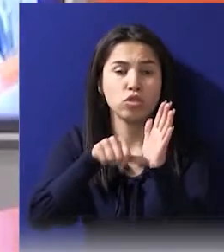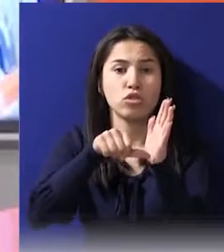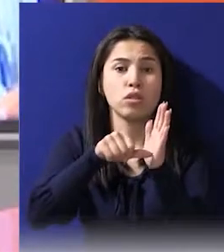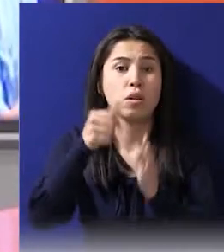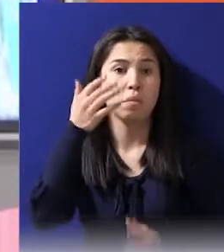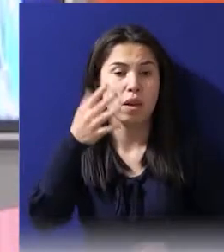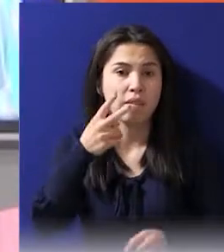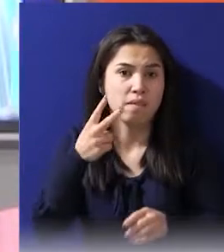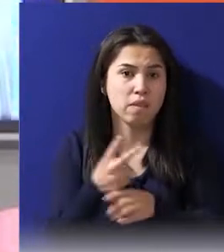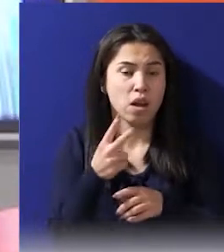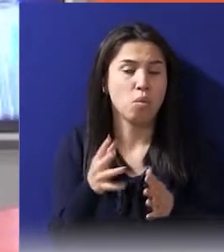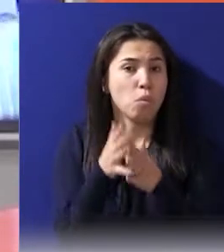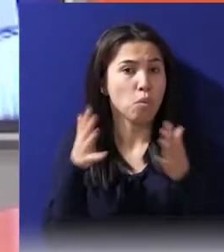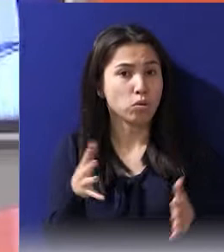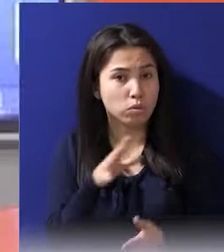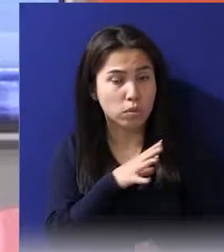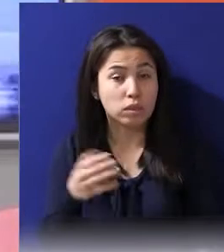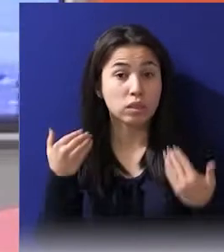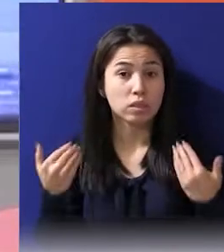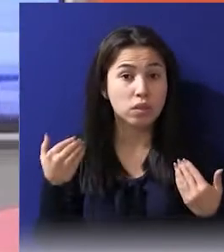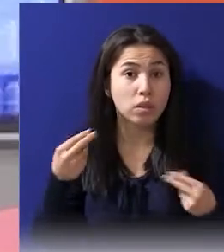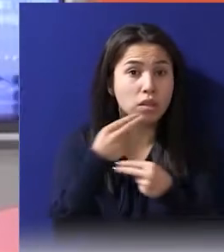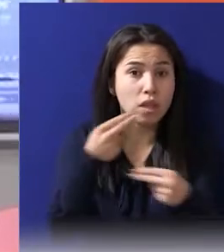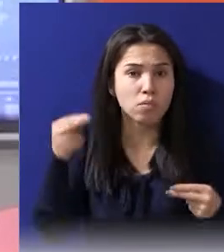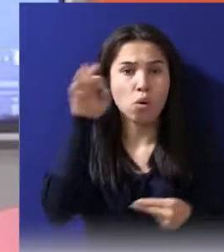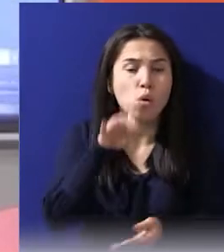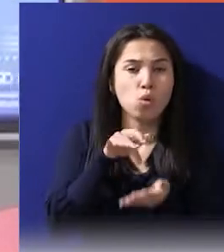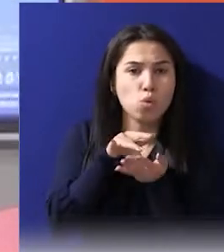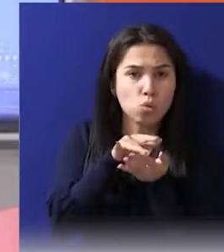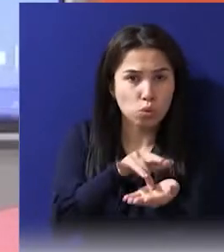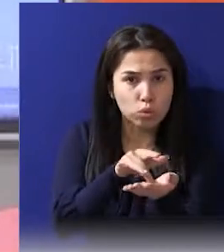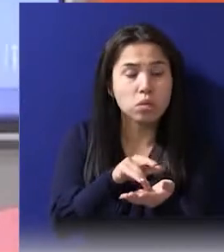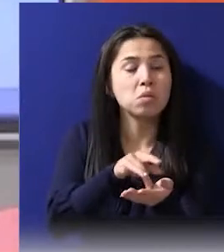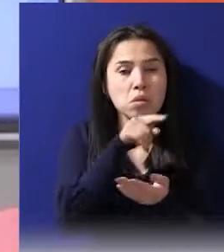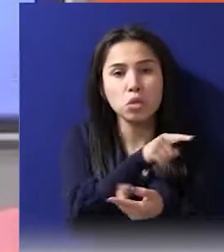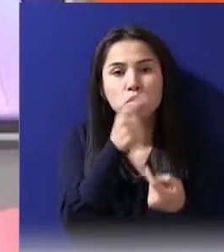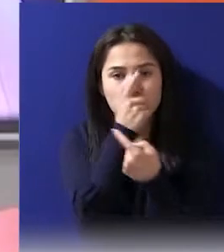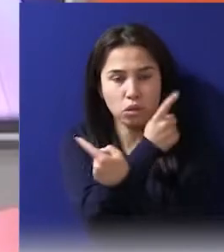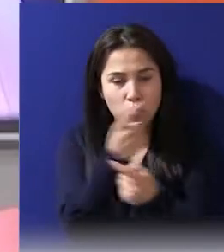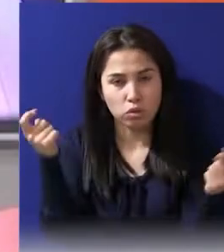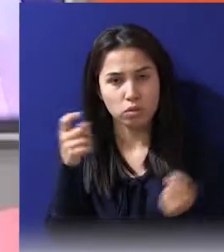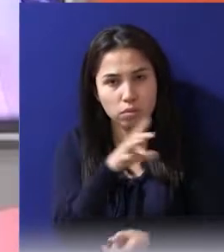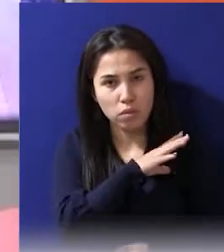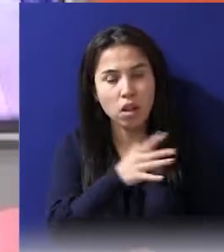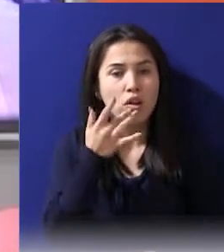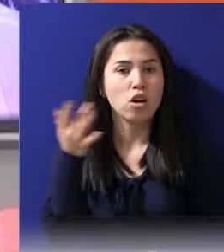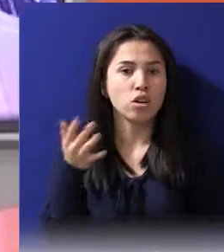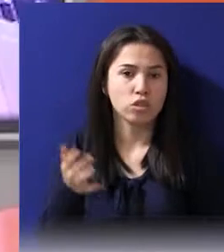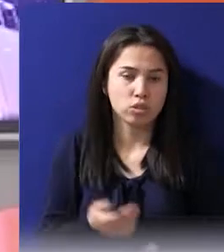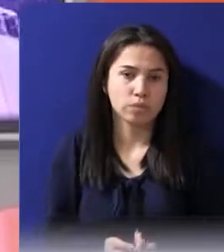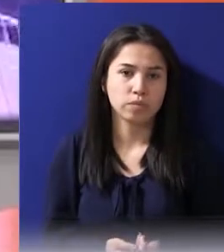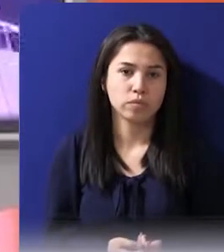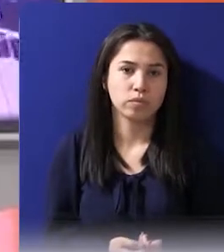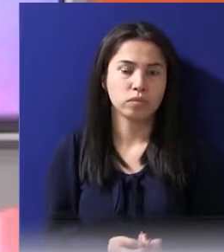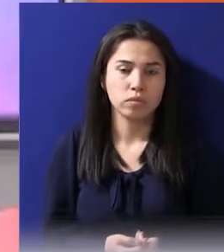37-ден 65-ке дейін, яғни 2 есеге дейін артқан. Бұл туралы бүгін облыстық туризм басқармасы басшысының міндетін атқарушы Жомарт Қажы